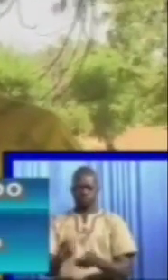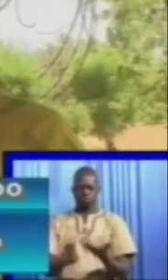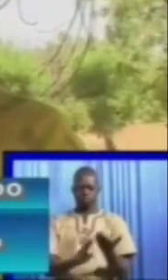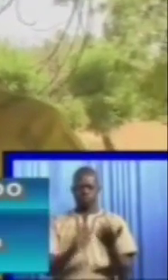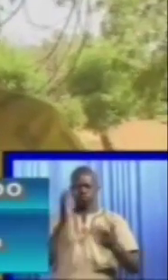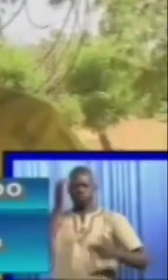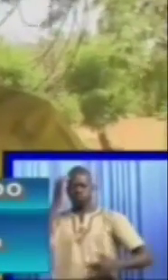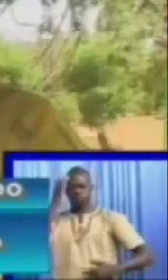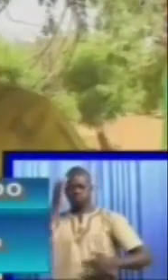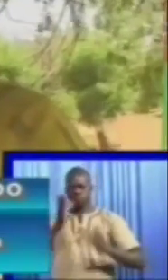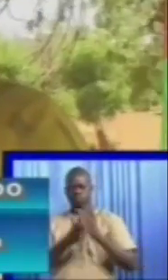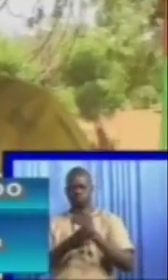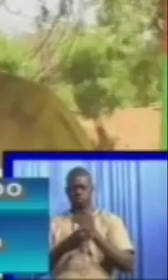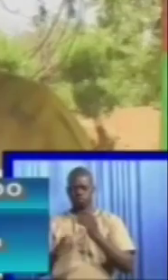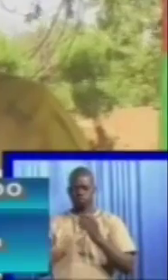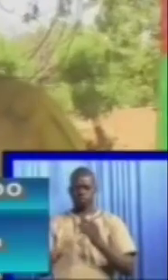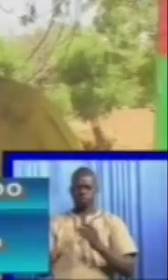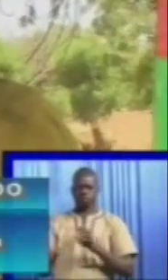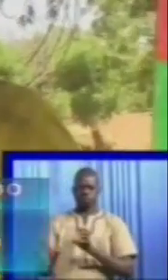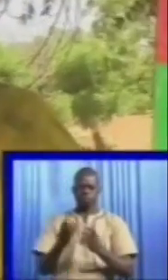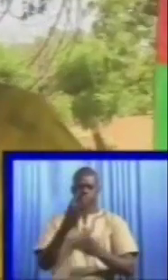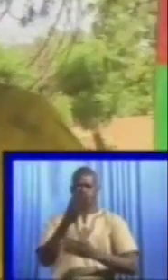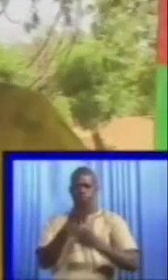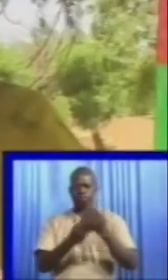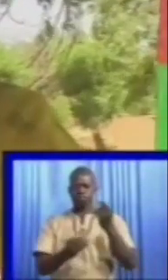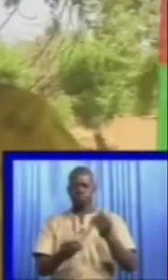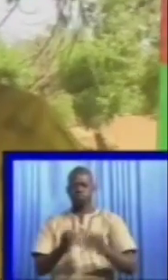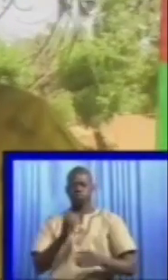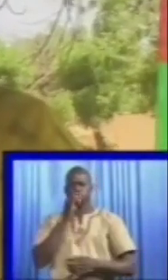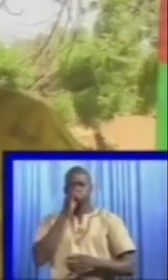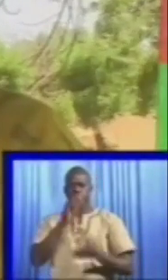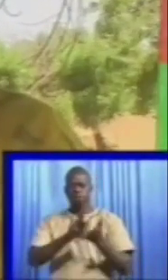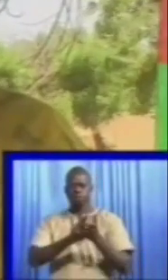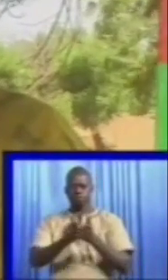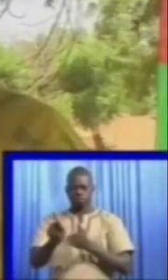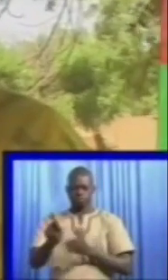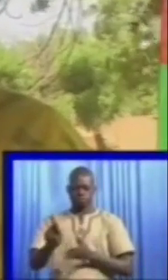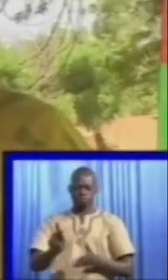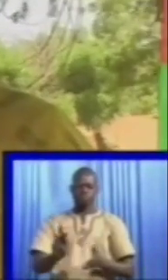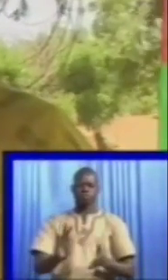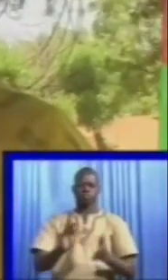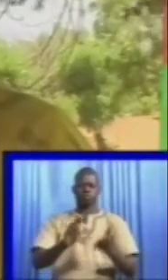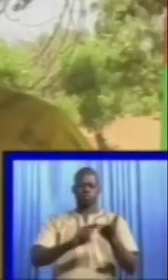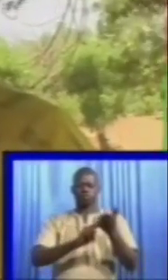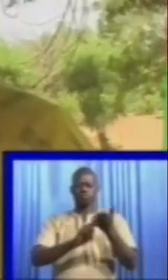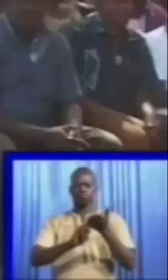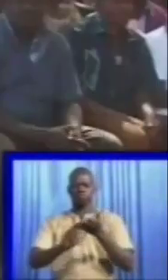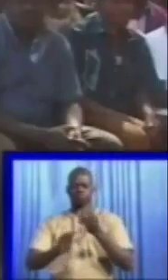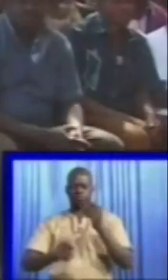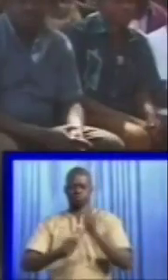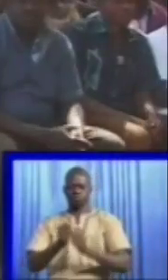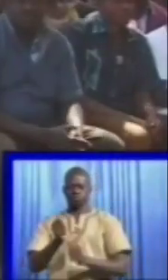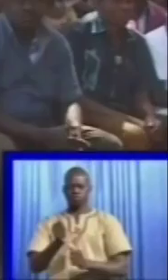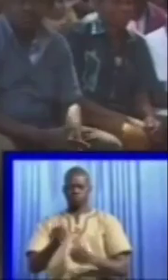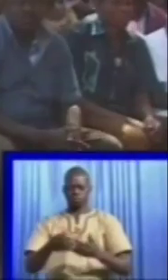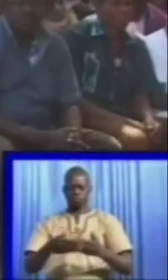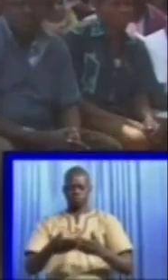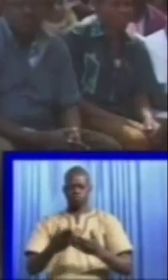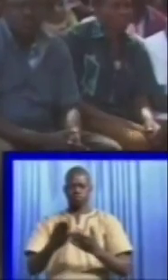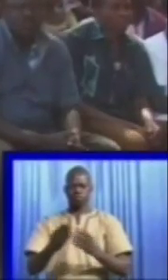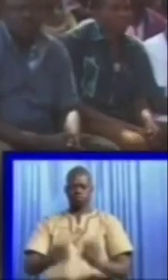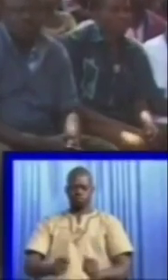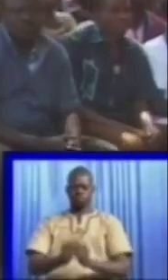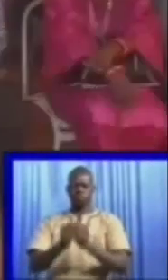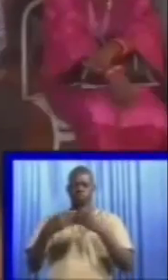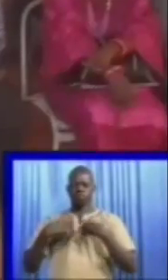maladies diarrhéiques causée par l'absence d'eau salubre, d'assainissement et de l'hygiène la plus élémentaire. Un défi de santé